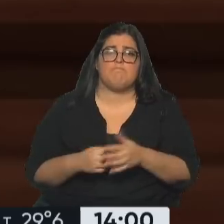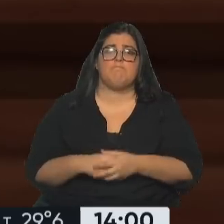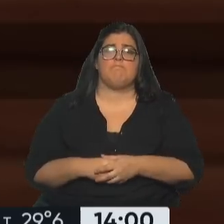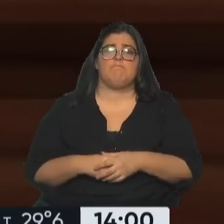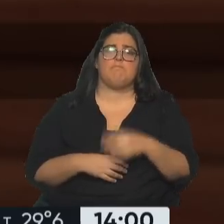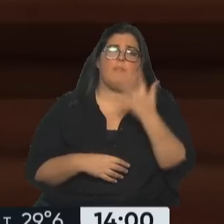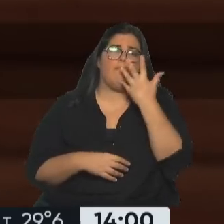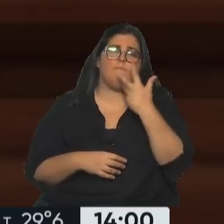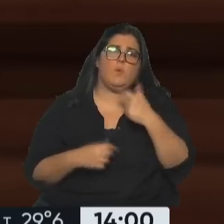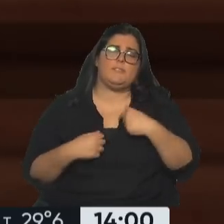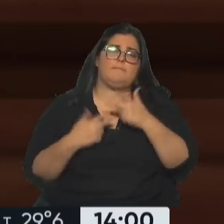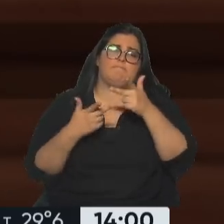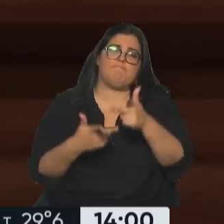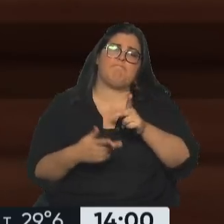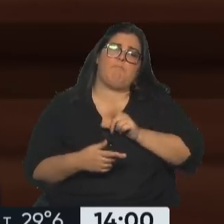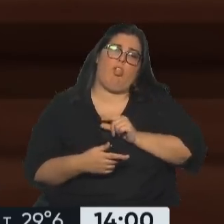言葉もありません。